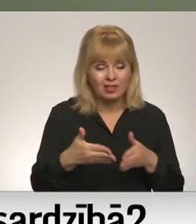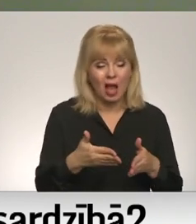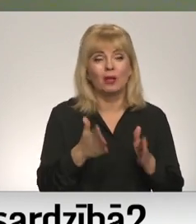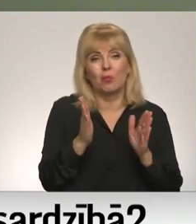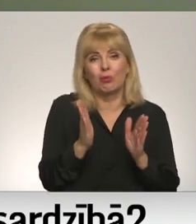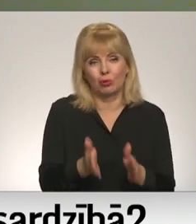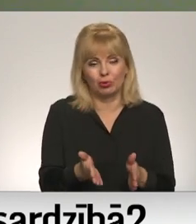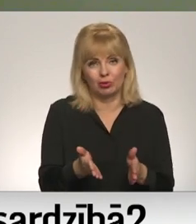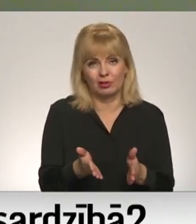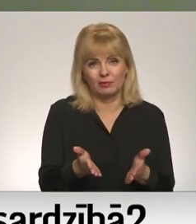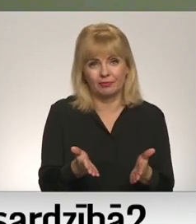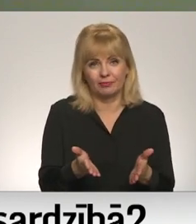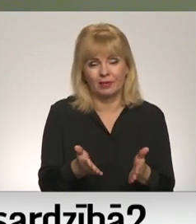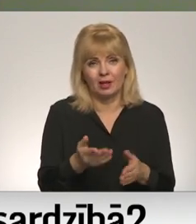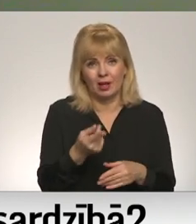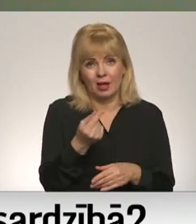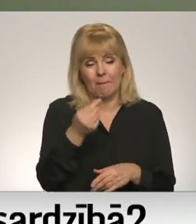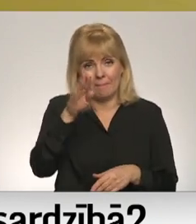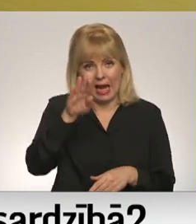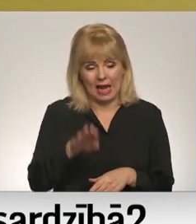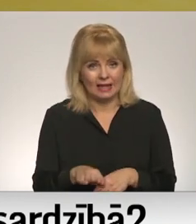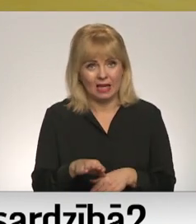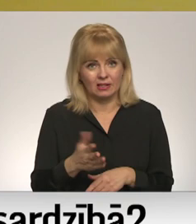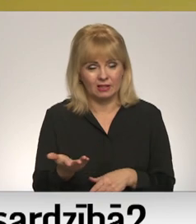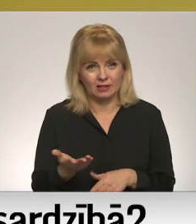būs turpat mēnesis.